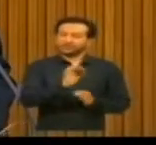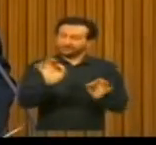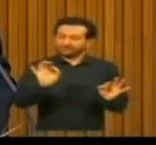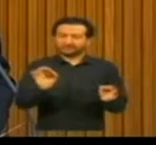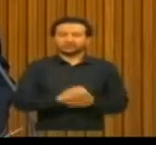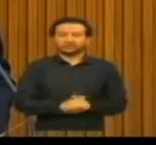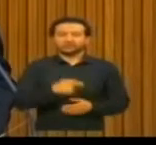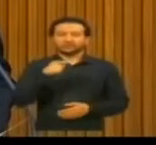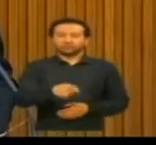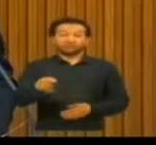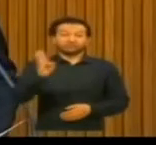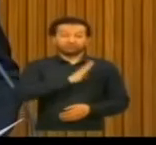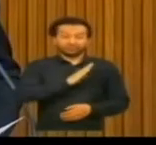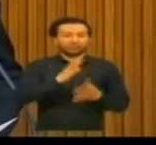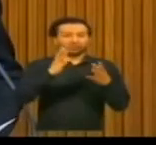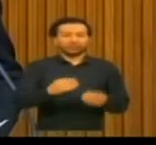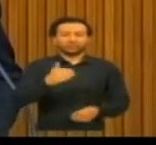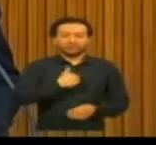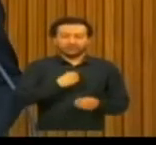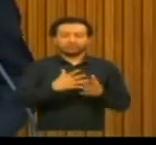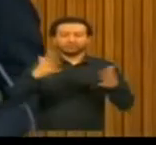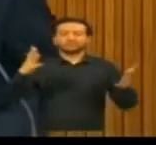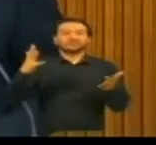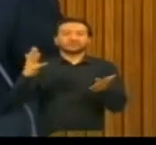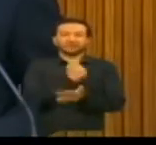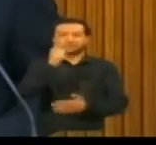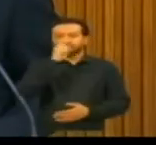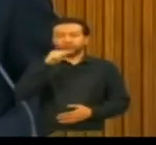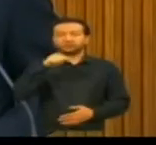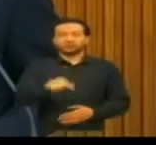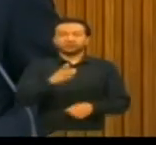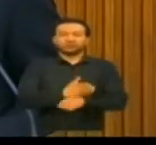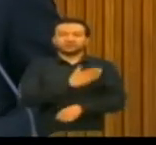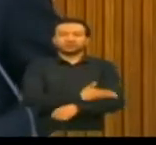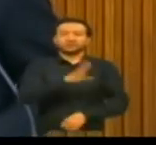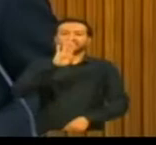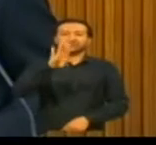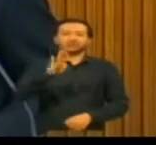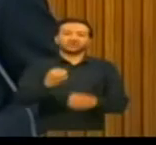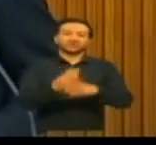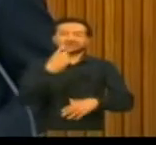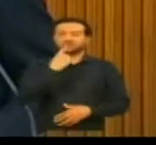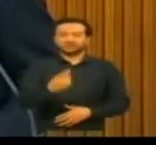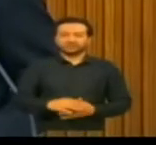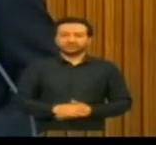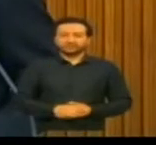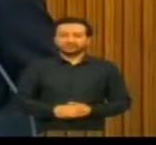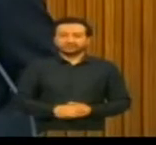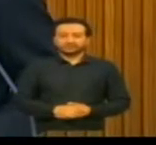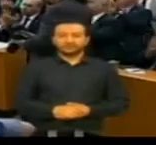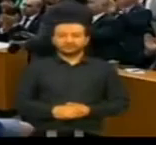diyor. Bu yenilgim benim en büyük zaferimdir. Çünkü bu ülkeye demokrasi geldi diyor.